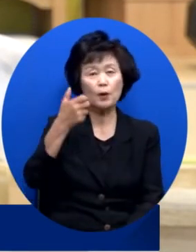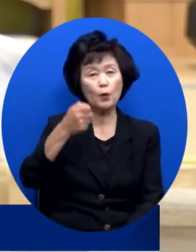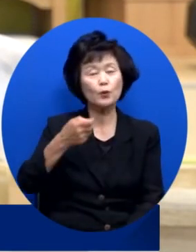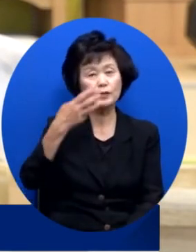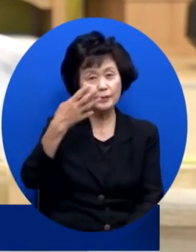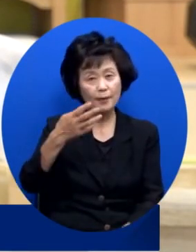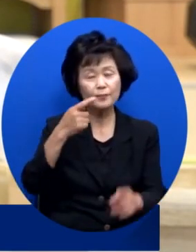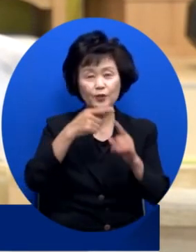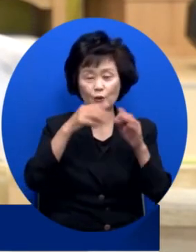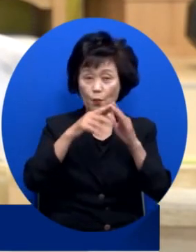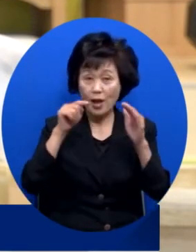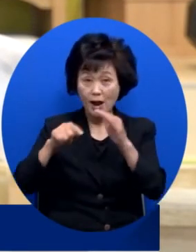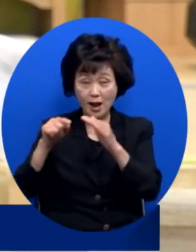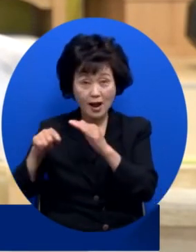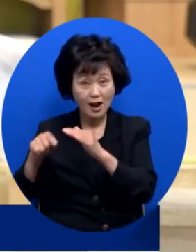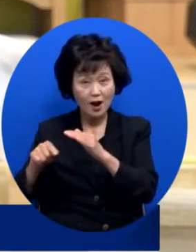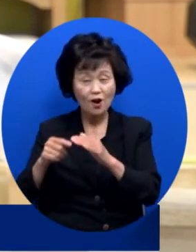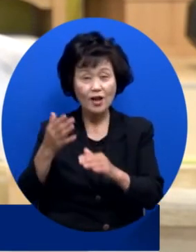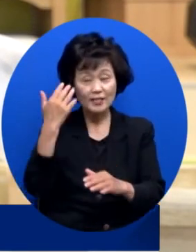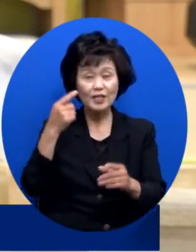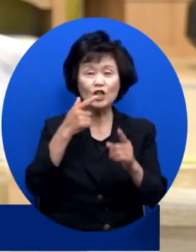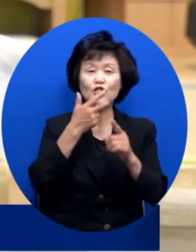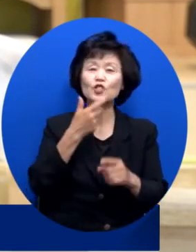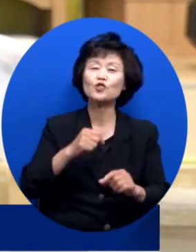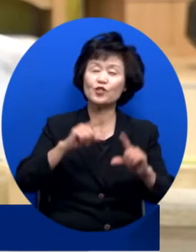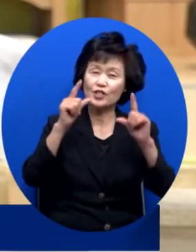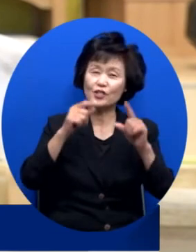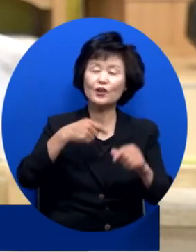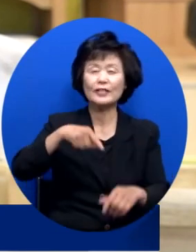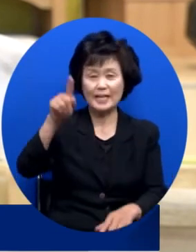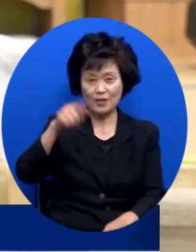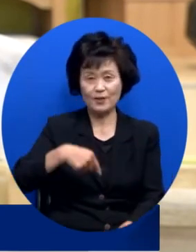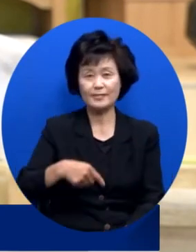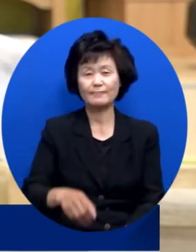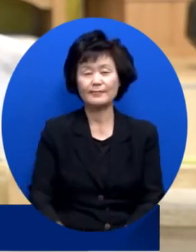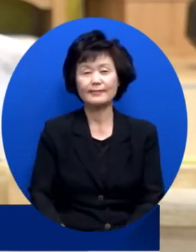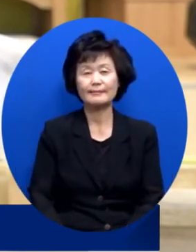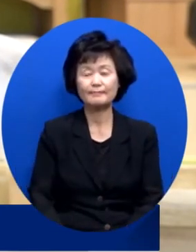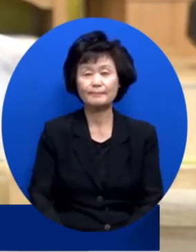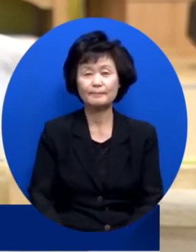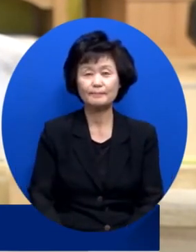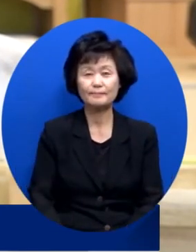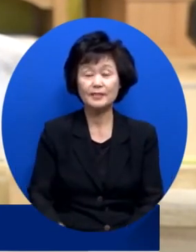253교회째, 오늘 주일도 갔다 온 거예요. 253교회